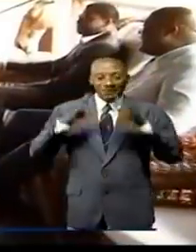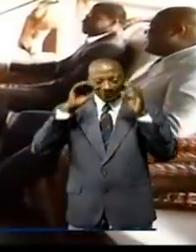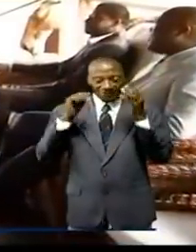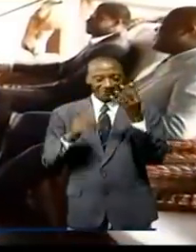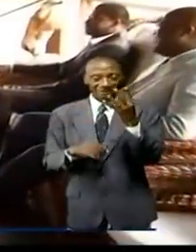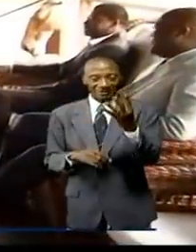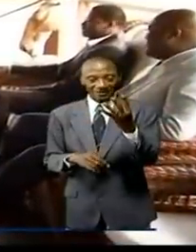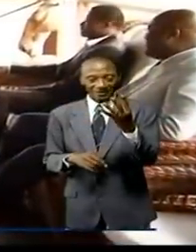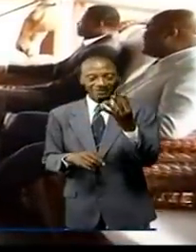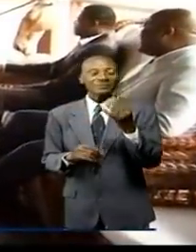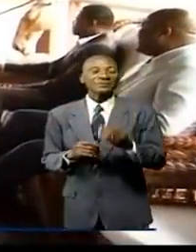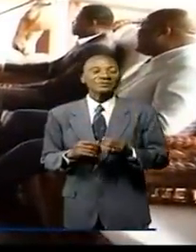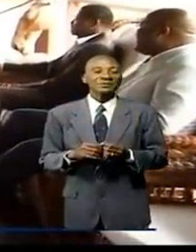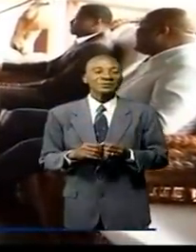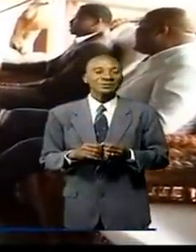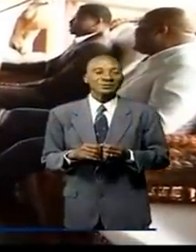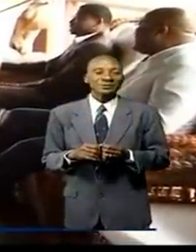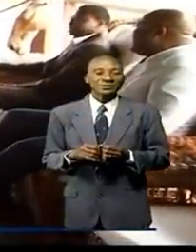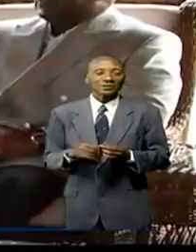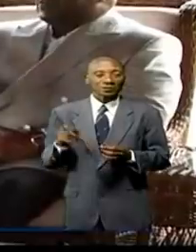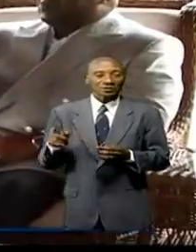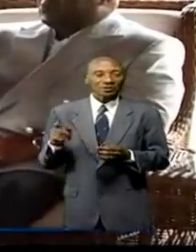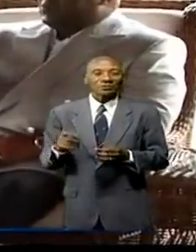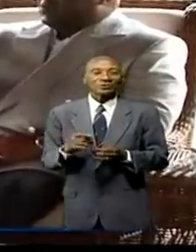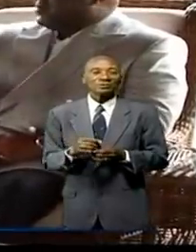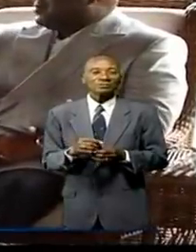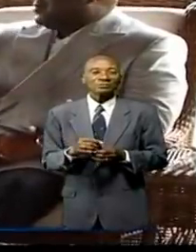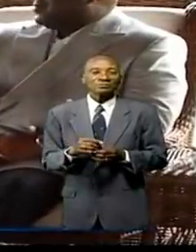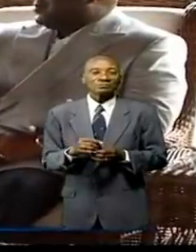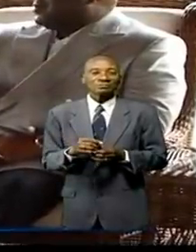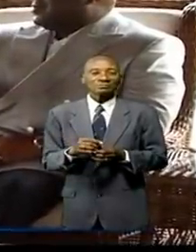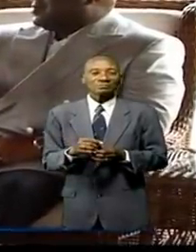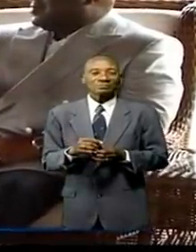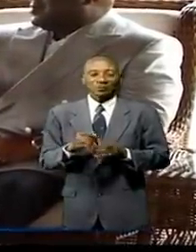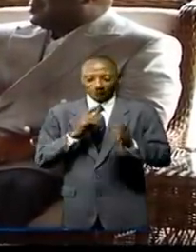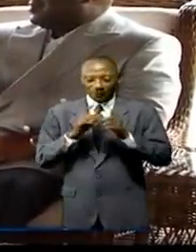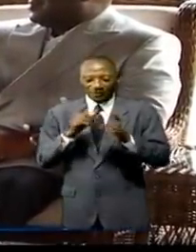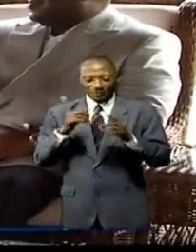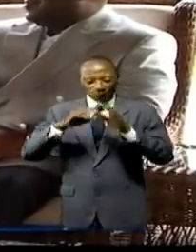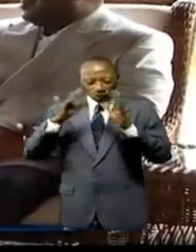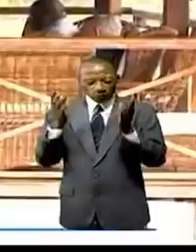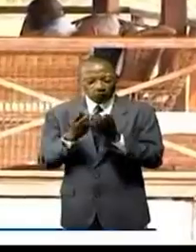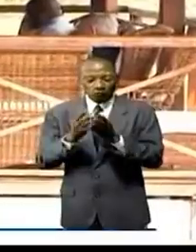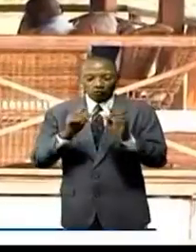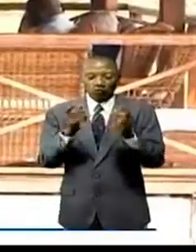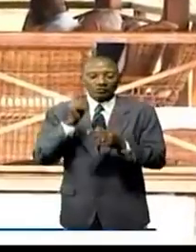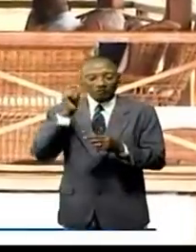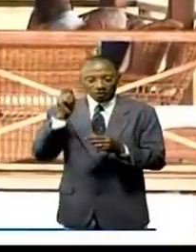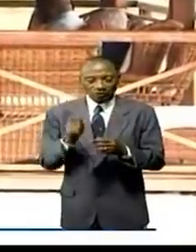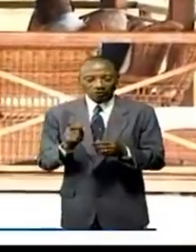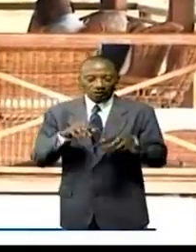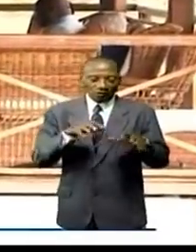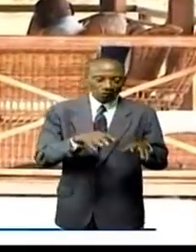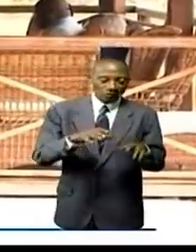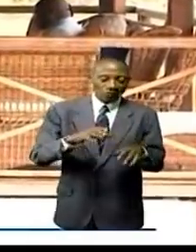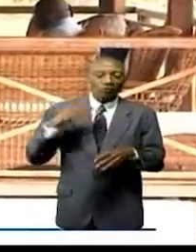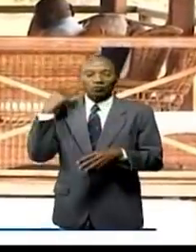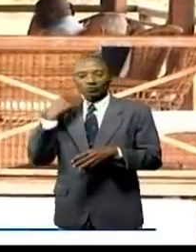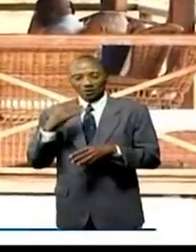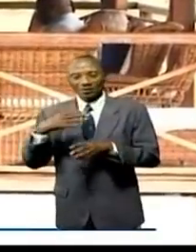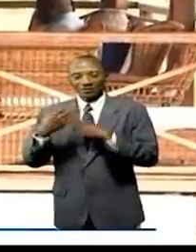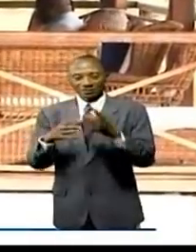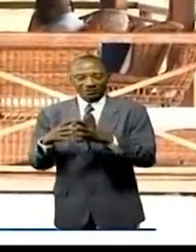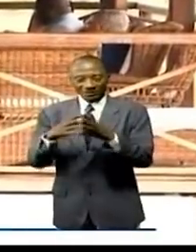sont en outre réjouis des succès déjà remportés par les forces armées congolaises et ougandaises, se félicitant une fois de plus